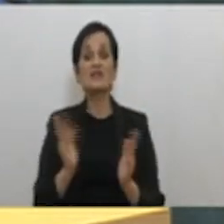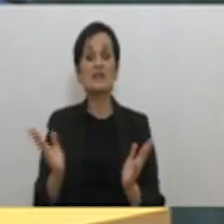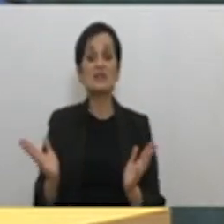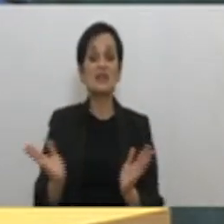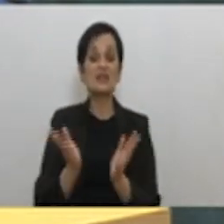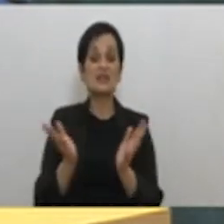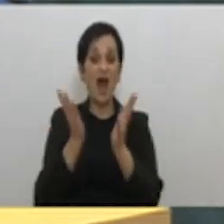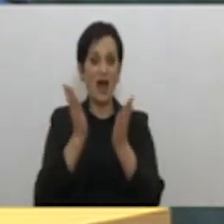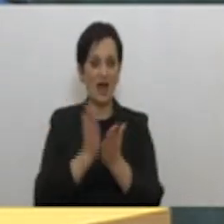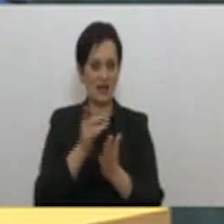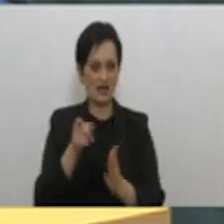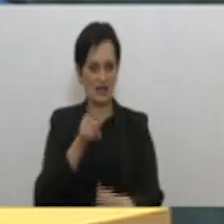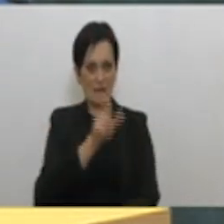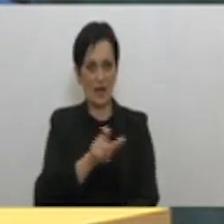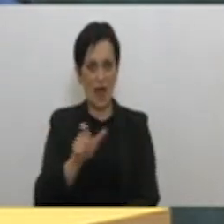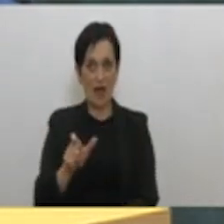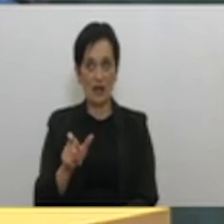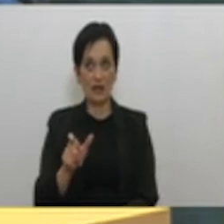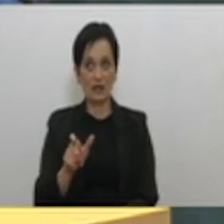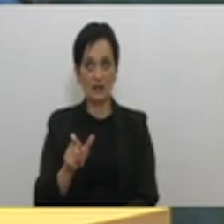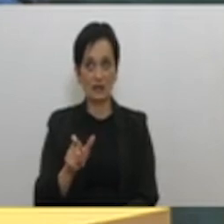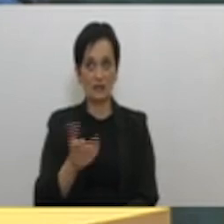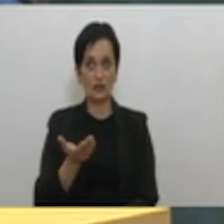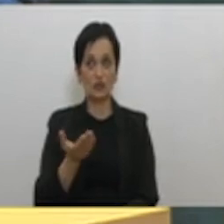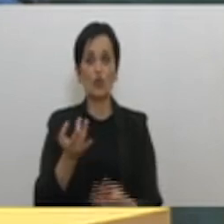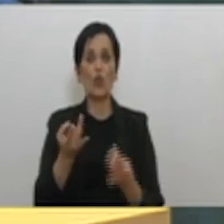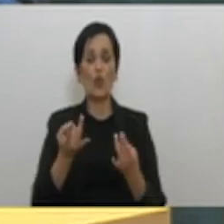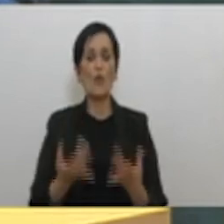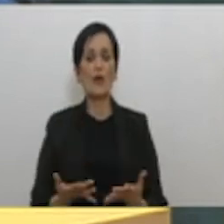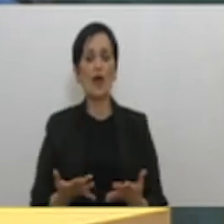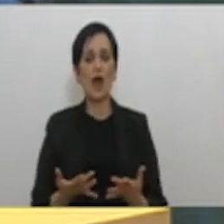ხალხის და მეორე მეორე უბრალოდ